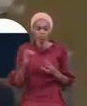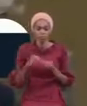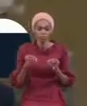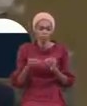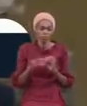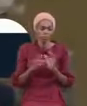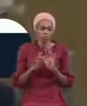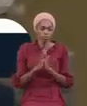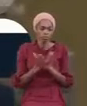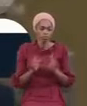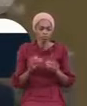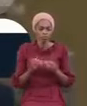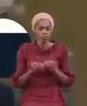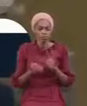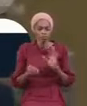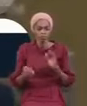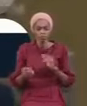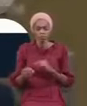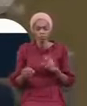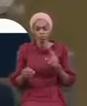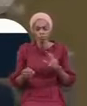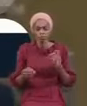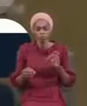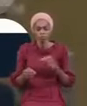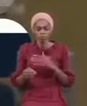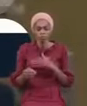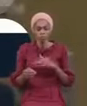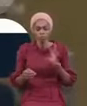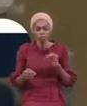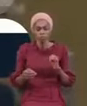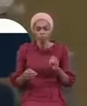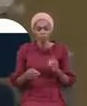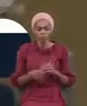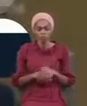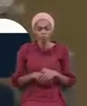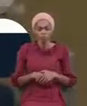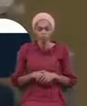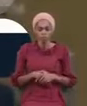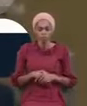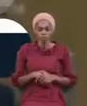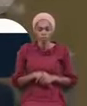15 ver 39 et